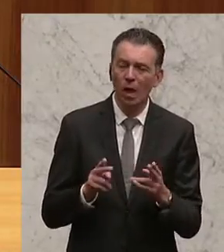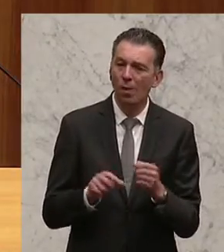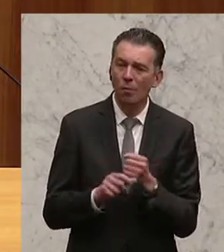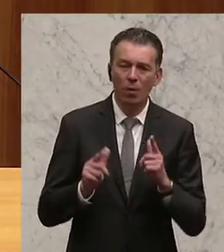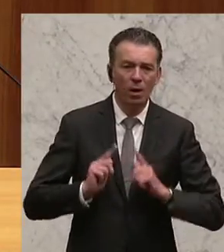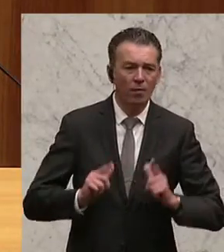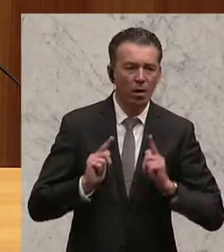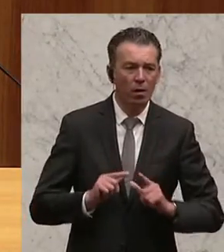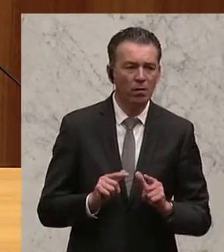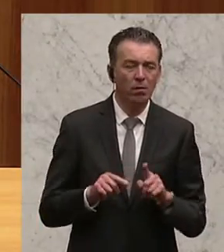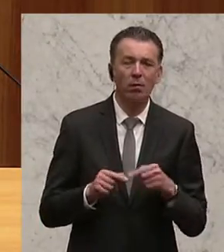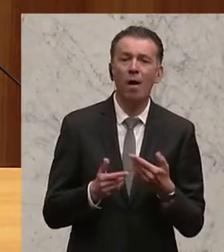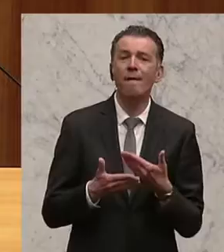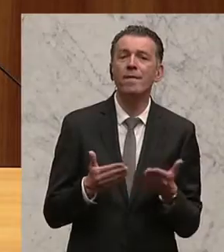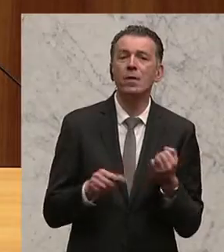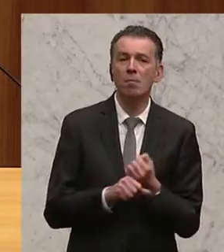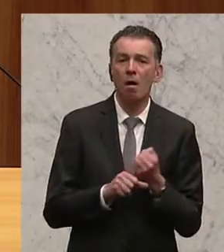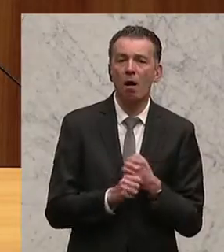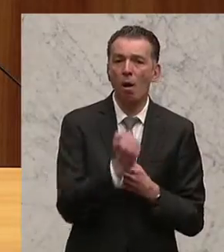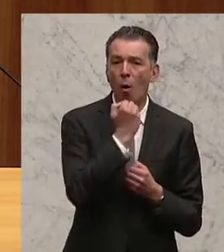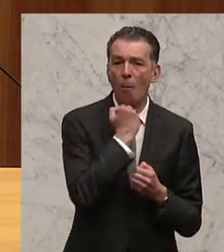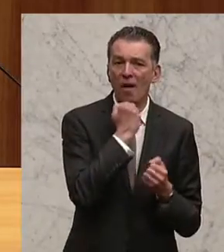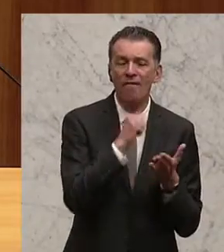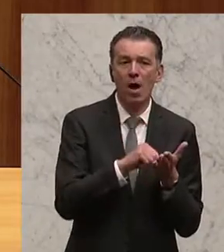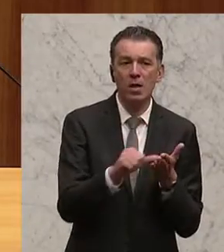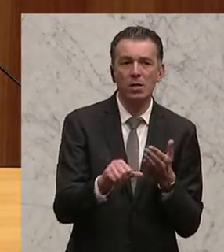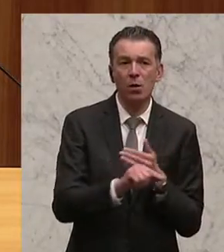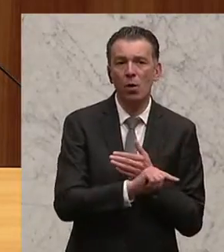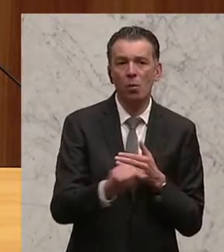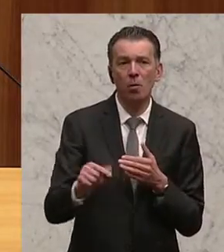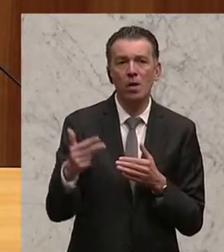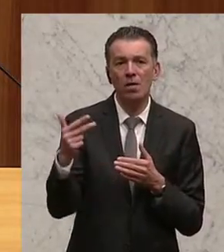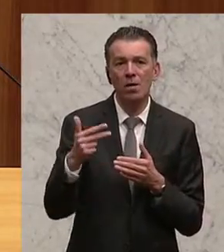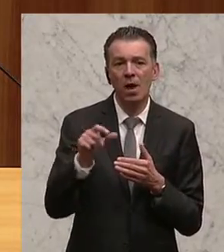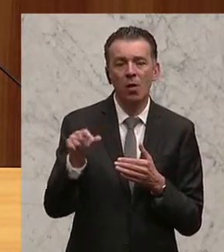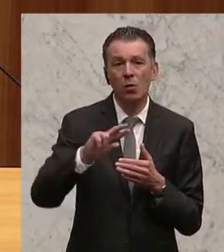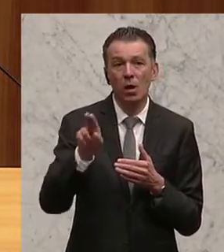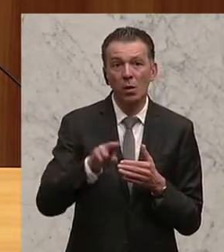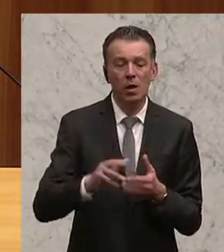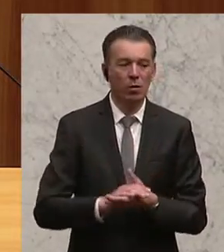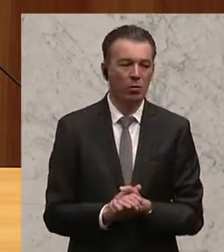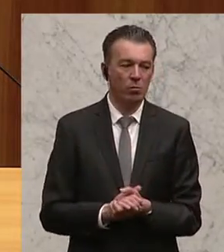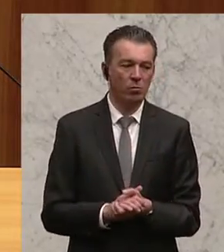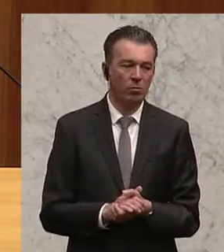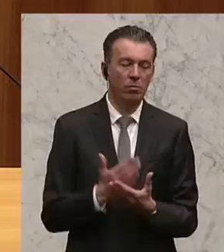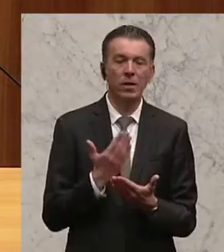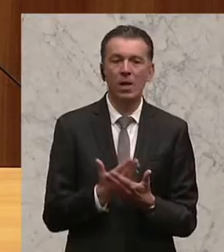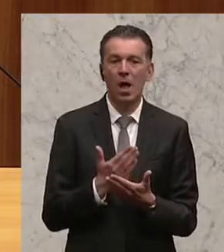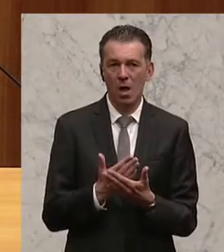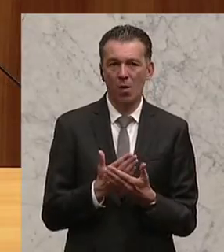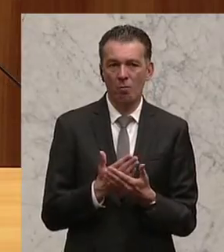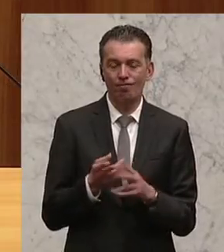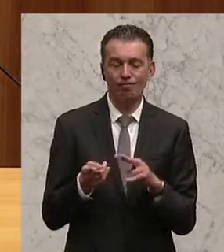können, dann Privatzahlungen leisten müssen in der Höhe bis zu 300 Euro und daher dann in